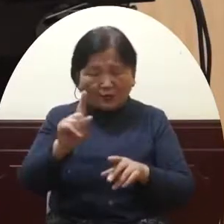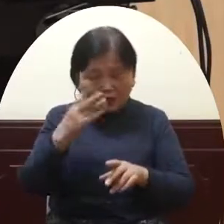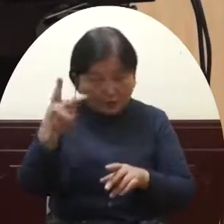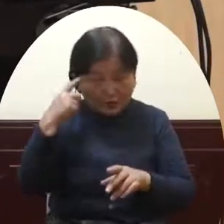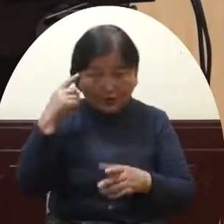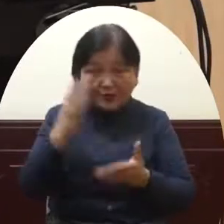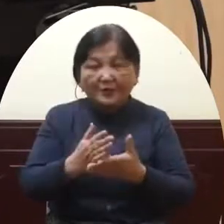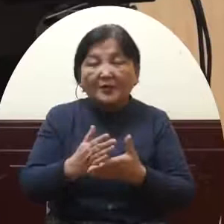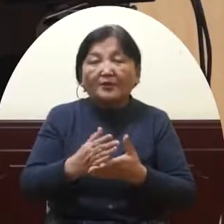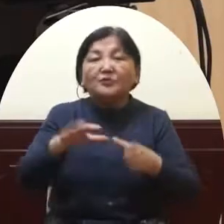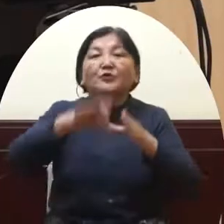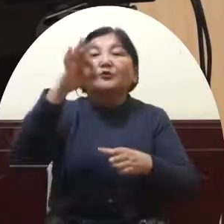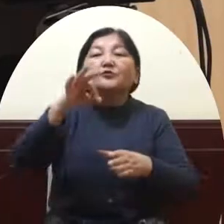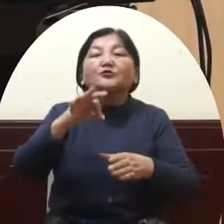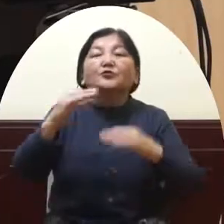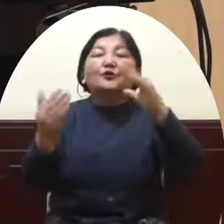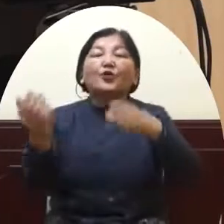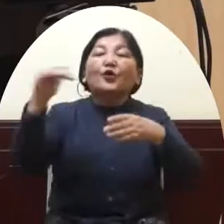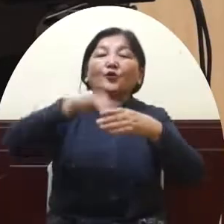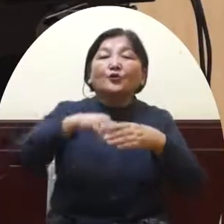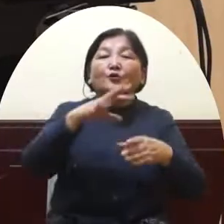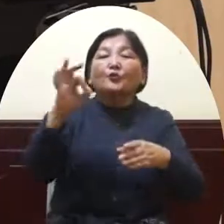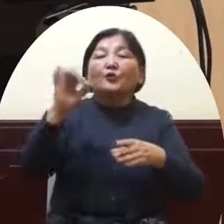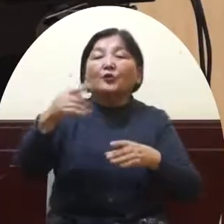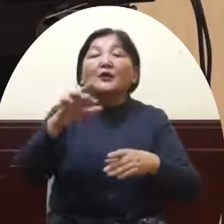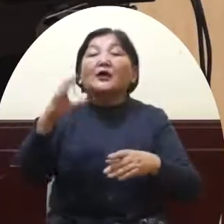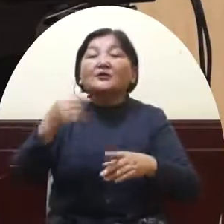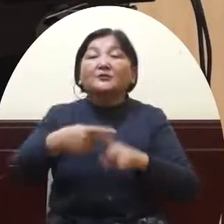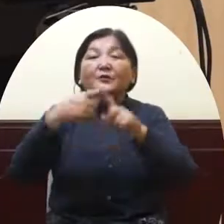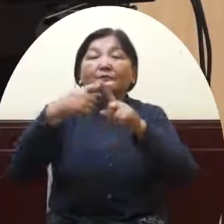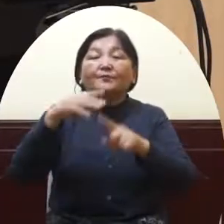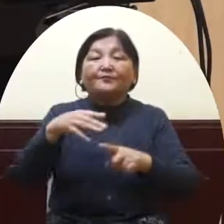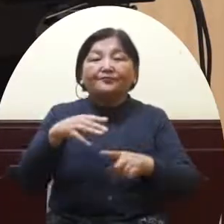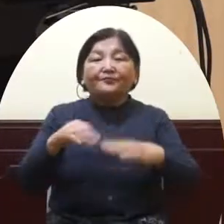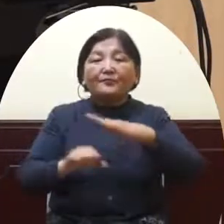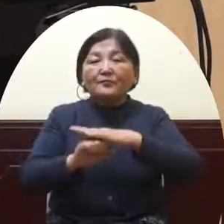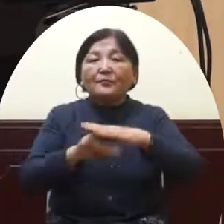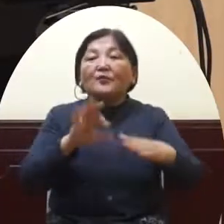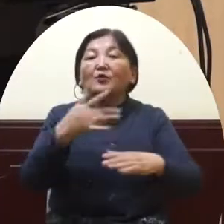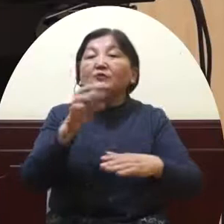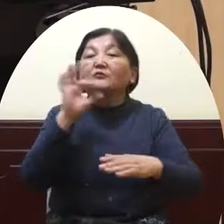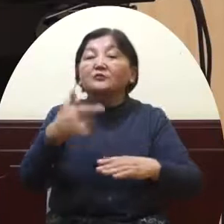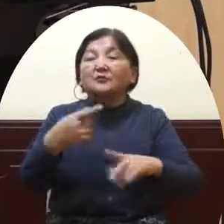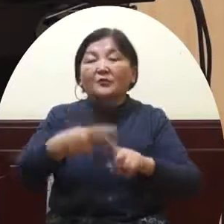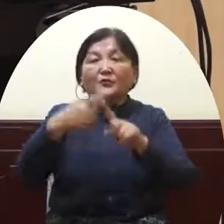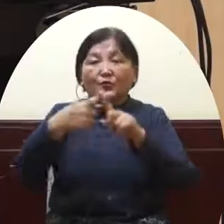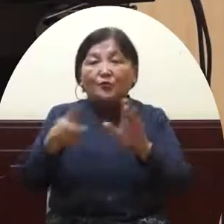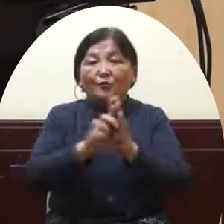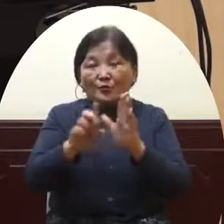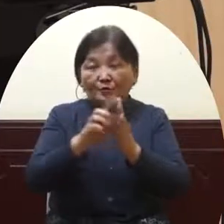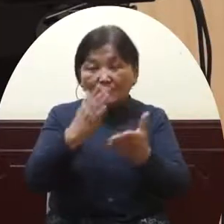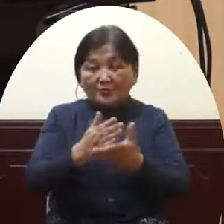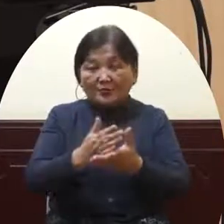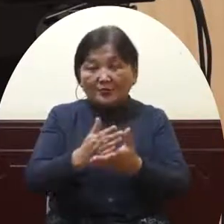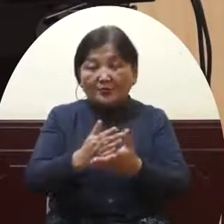Сонгогчдын оролцоог яаж нэмэгдүүлэх вэ гэж асууж байна те. Тэг би бол энэ тогтолцооны хувьд энэ асуудлуудаа шийдэж чадах юм бол дээшлэн түүнээс биш